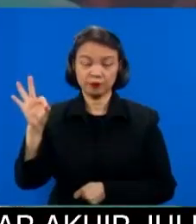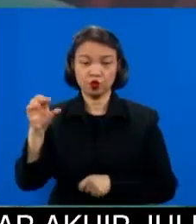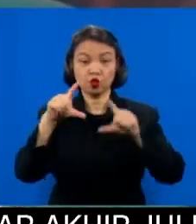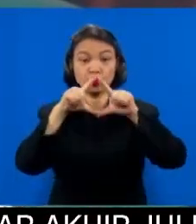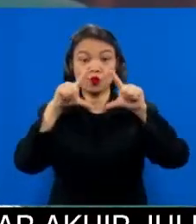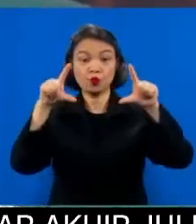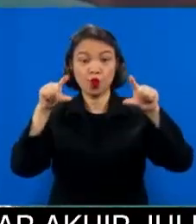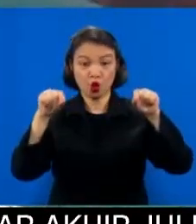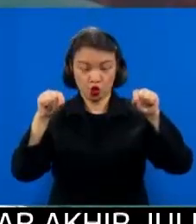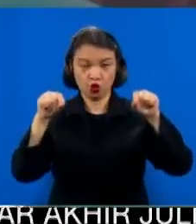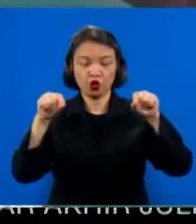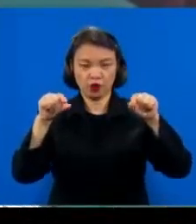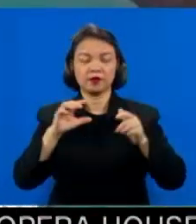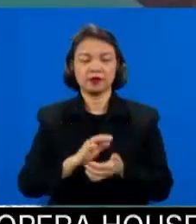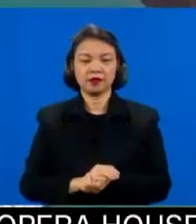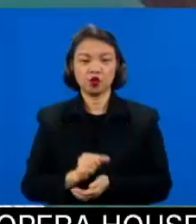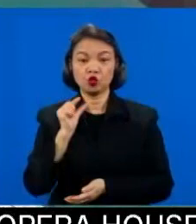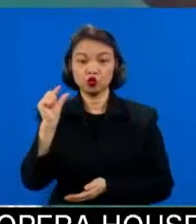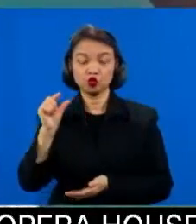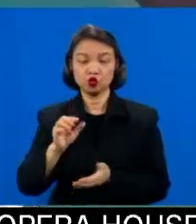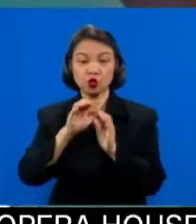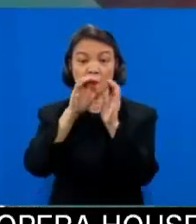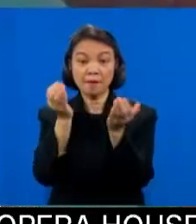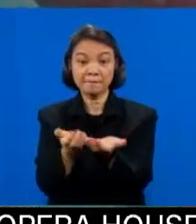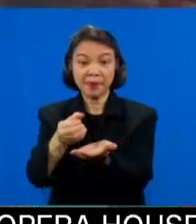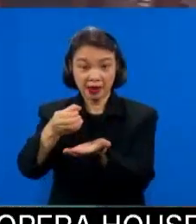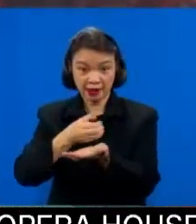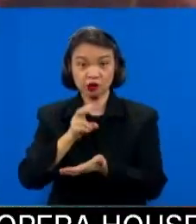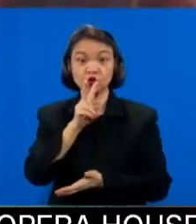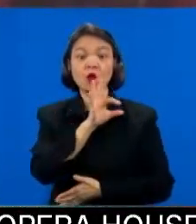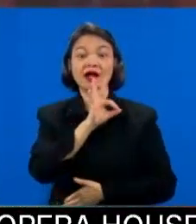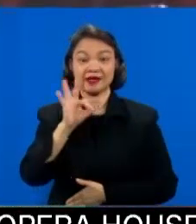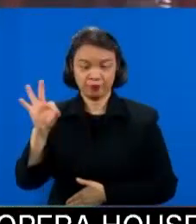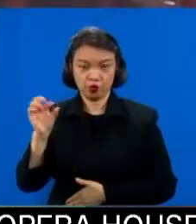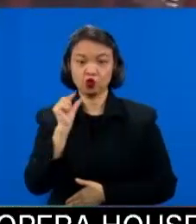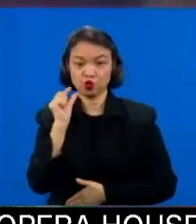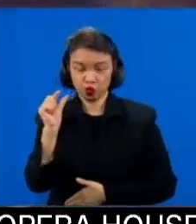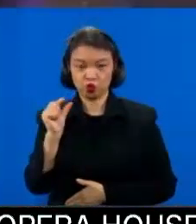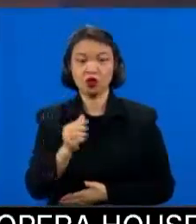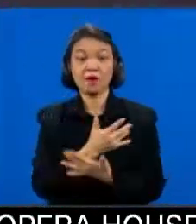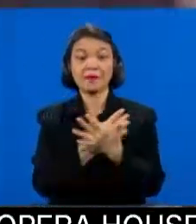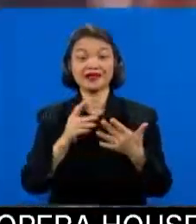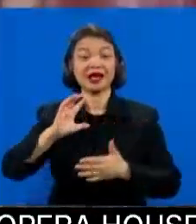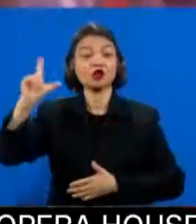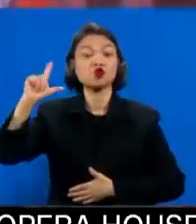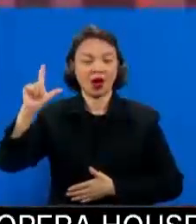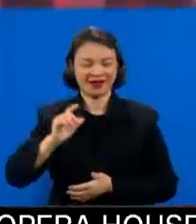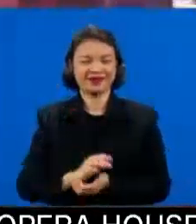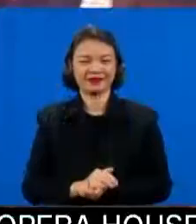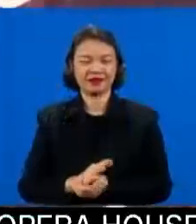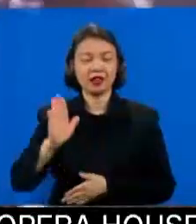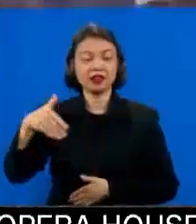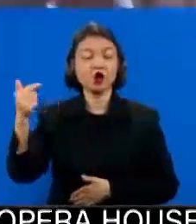kupon. Ya. Gitu, insya Allah. Untuk paket yang udah di ini 2.000? Oh iya, untuk masyarakat luar. Tahun